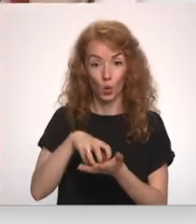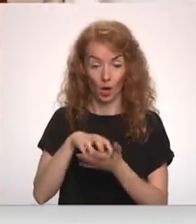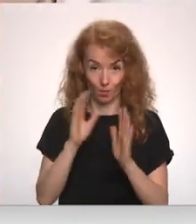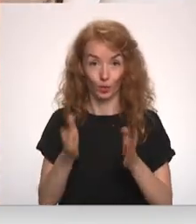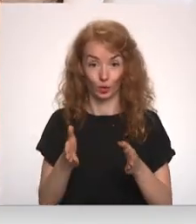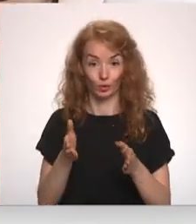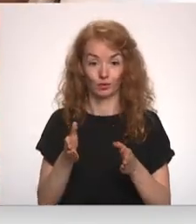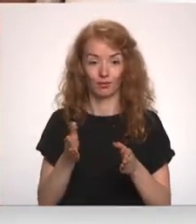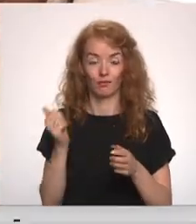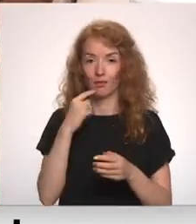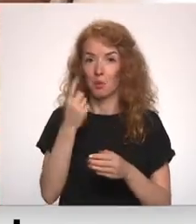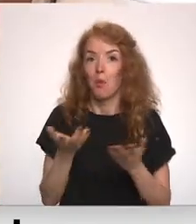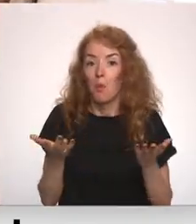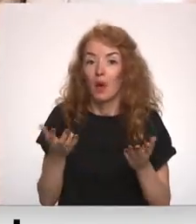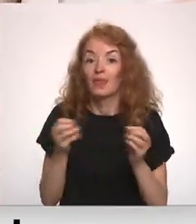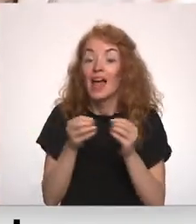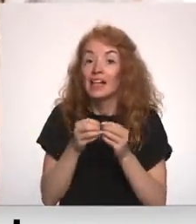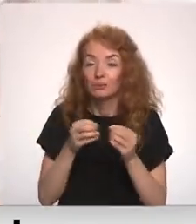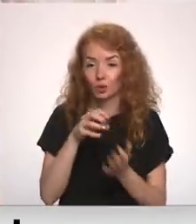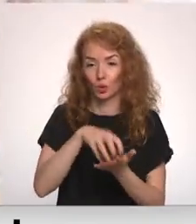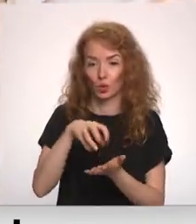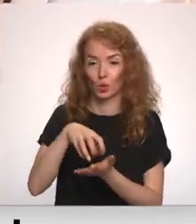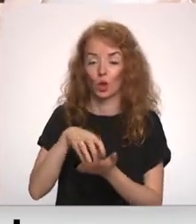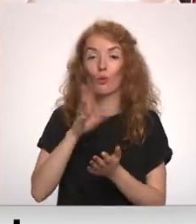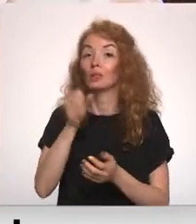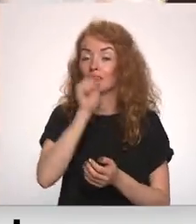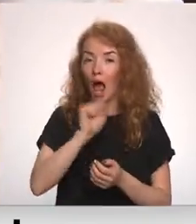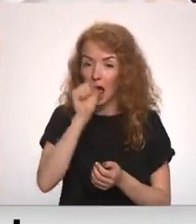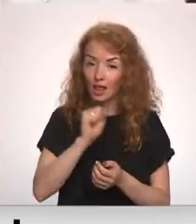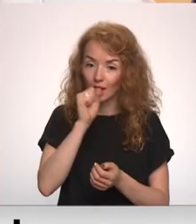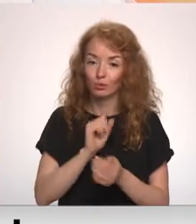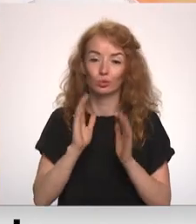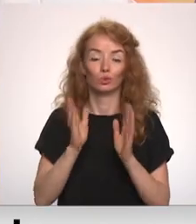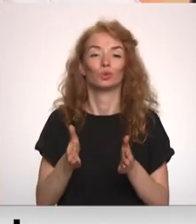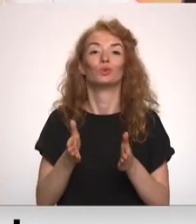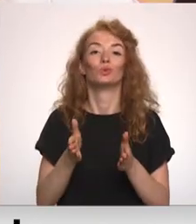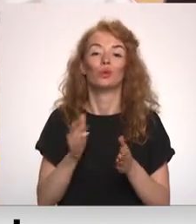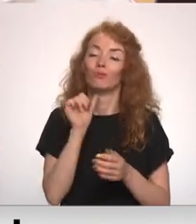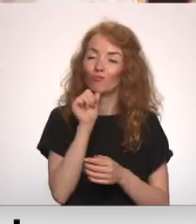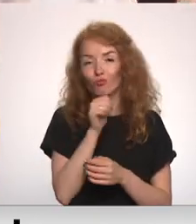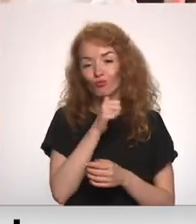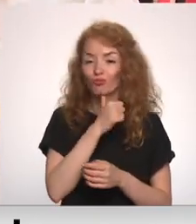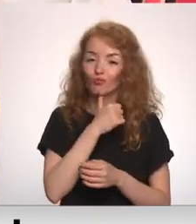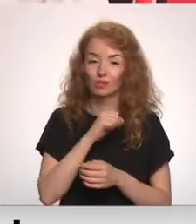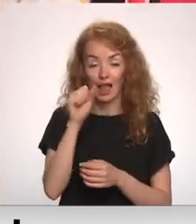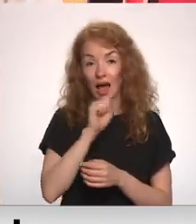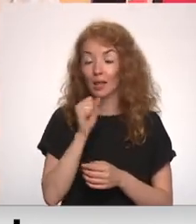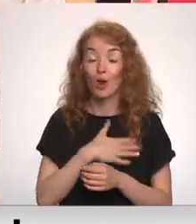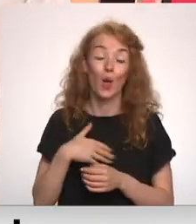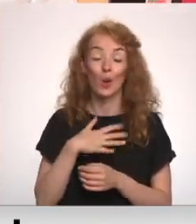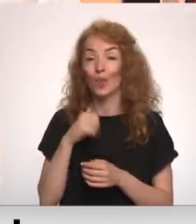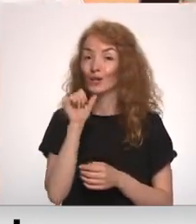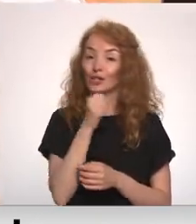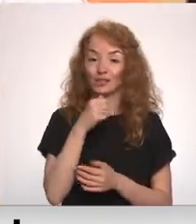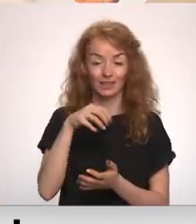būs. Būs kūka. Desmit kūkas. Desmit kūkas, jā. Saldējums būs saldējums. Saldējums būs. Garšīgs saldējums būs. Ļoti, ļoti